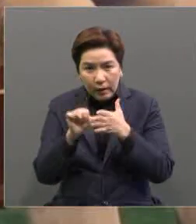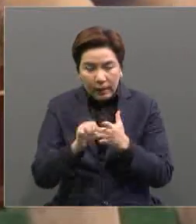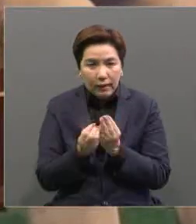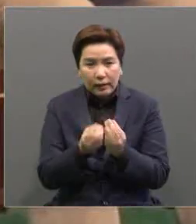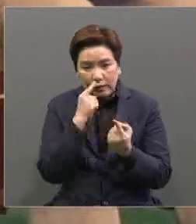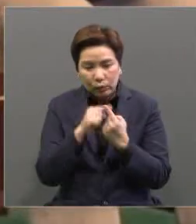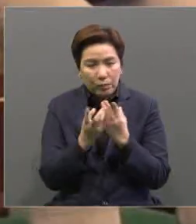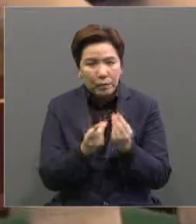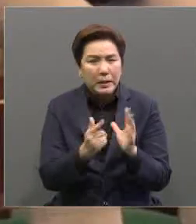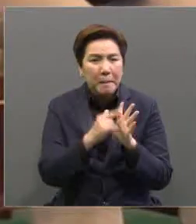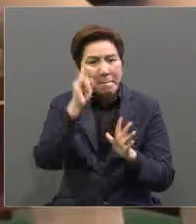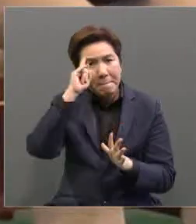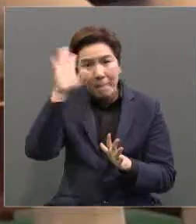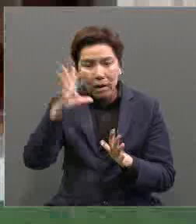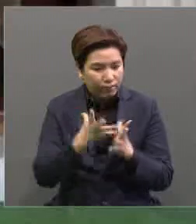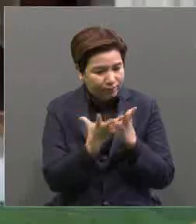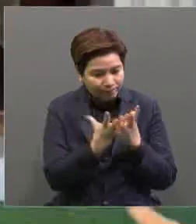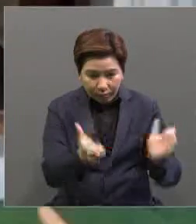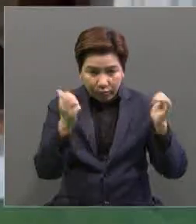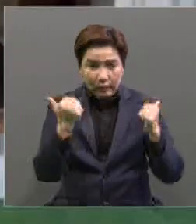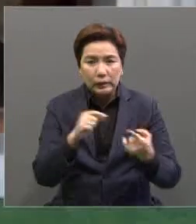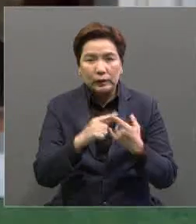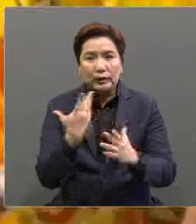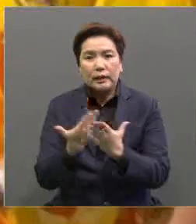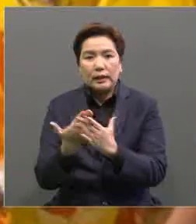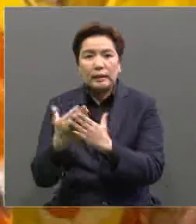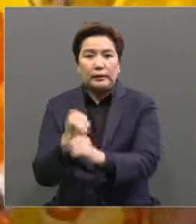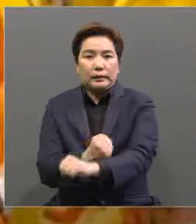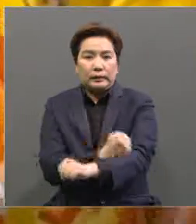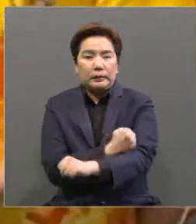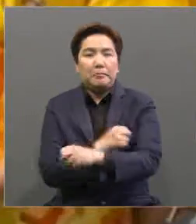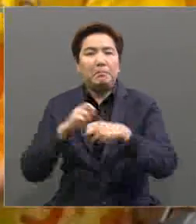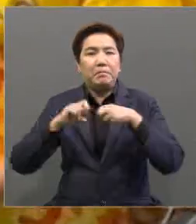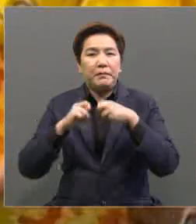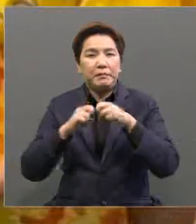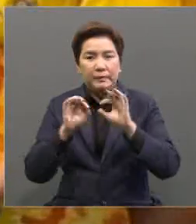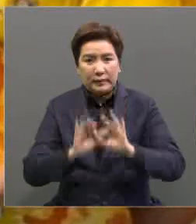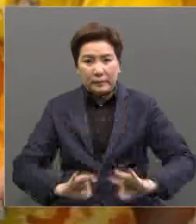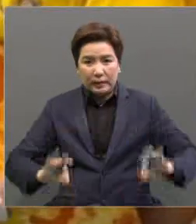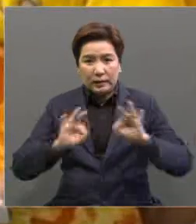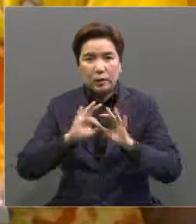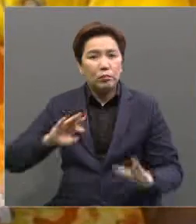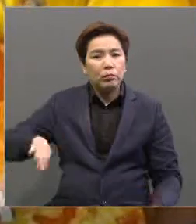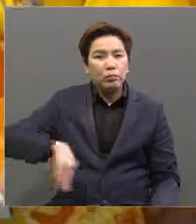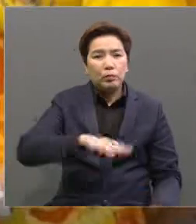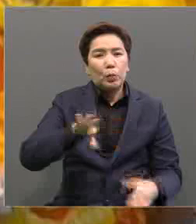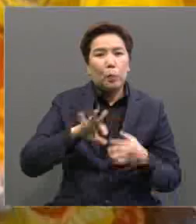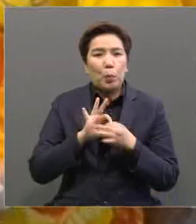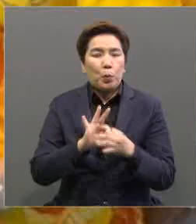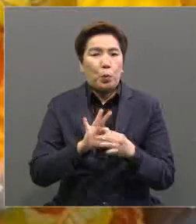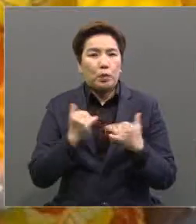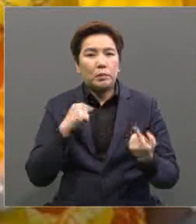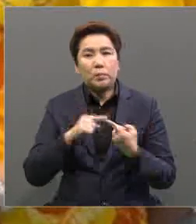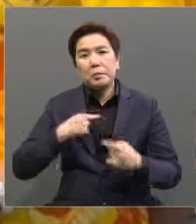ให้มีการทำลายยาบ้านะนอกจากนี้ยังพูดถึงเรื่องค่าแรงขั้นต่ำที่ยังคงเป็นปัญหาสำคัญและเป็นที่กังวลใจของประชาชนนะ